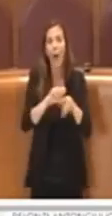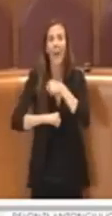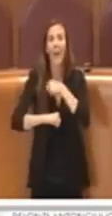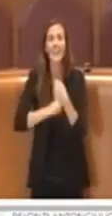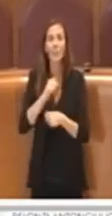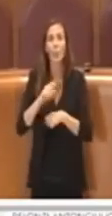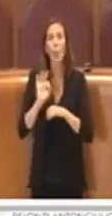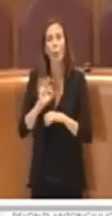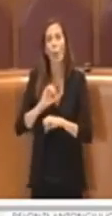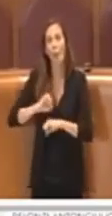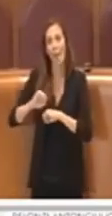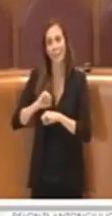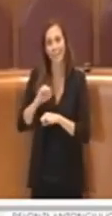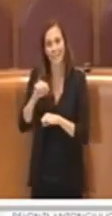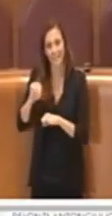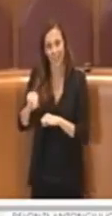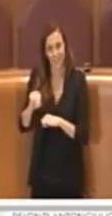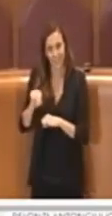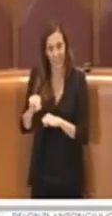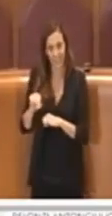viene finalmente